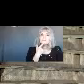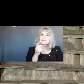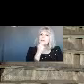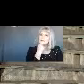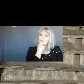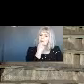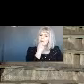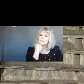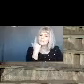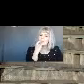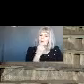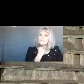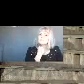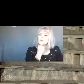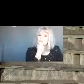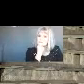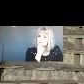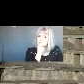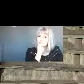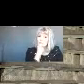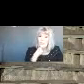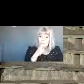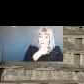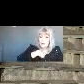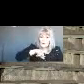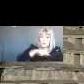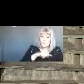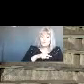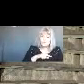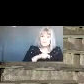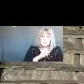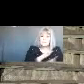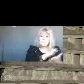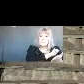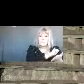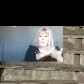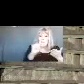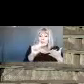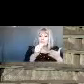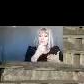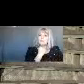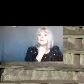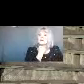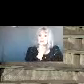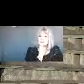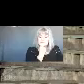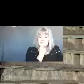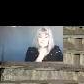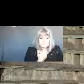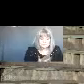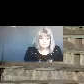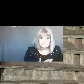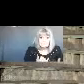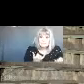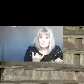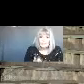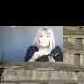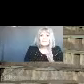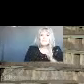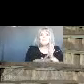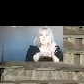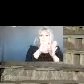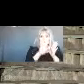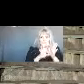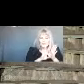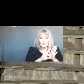was Augustus. Ons trek nou by die einde van Augustus. Hier in Augustus wil ek jou nooi